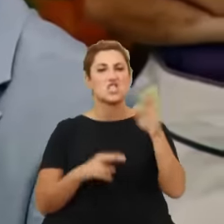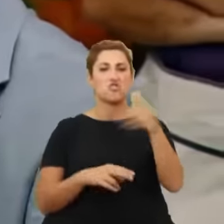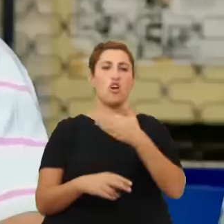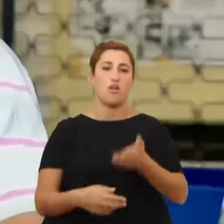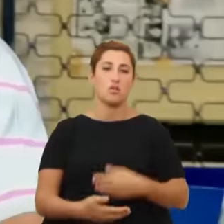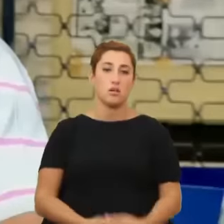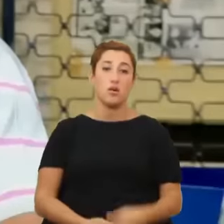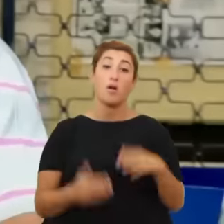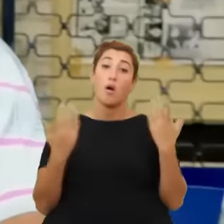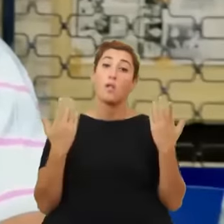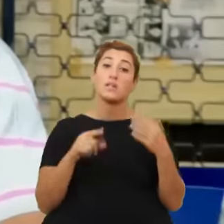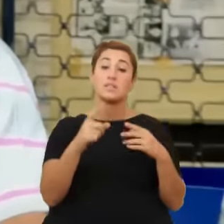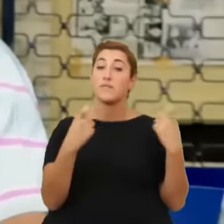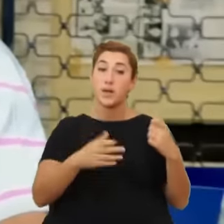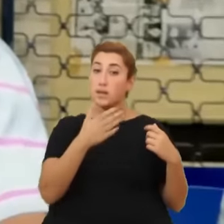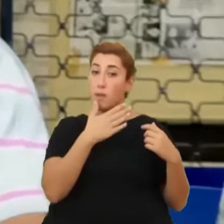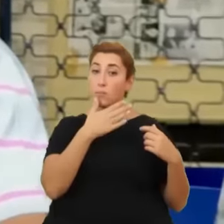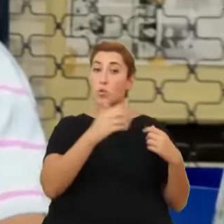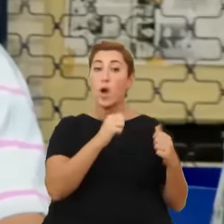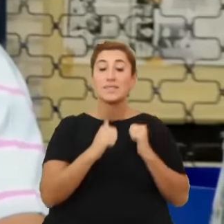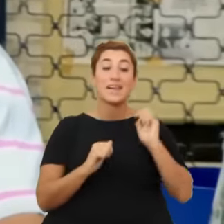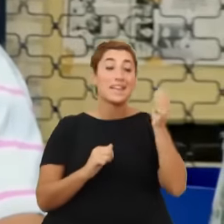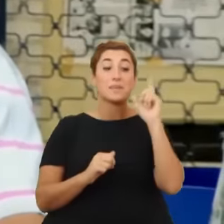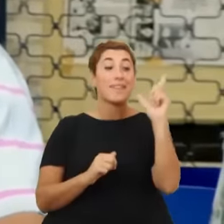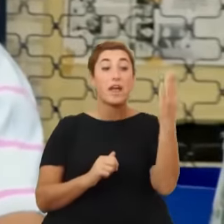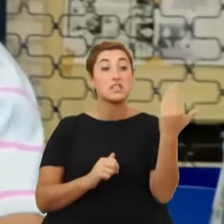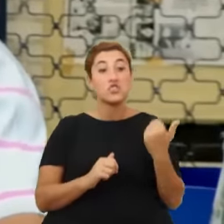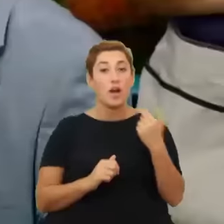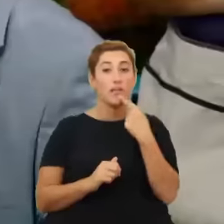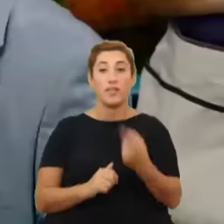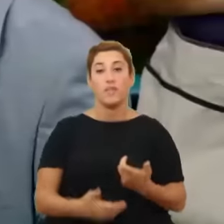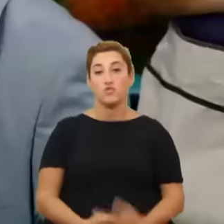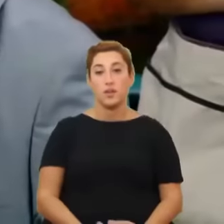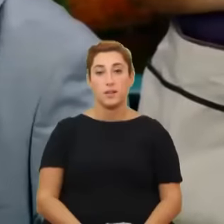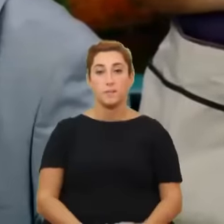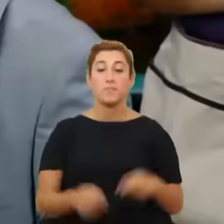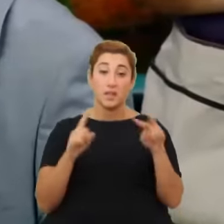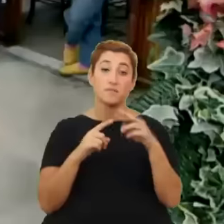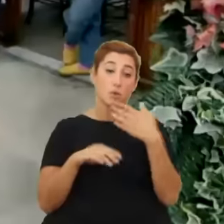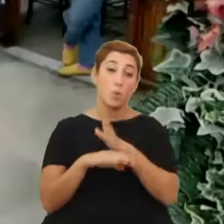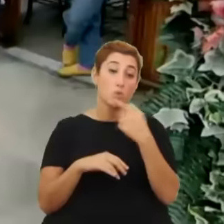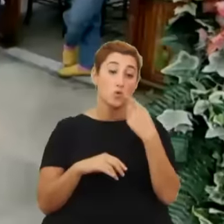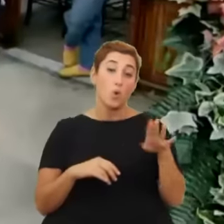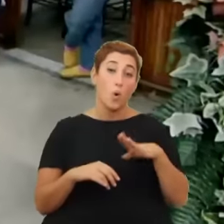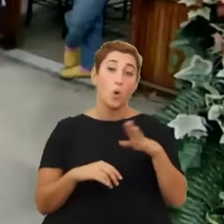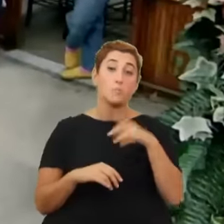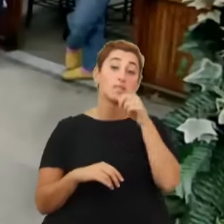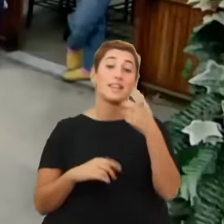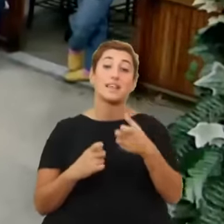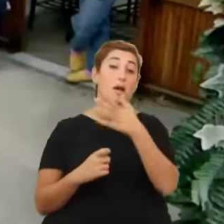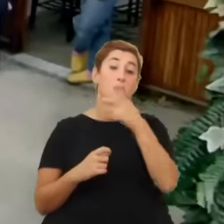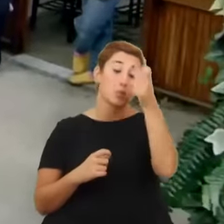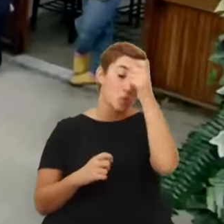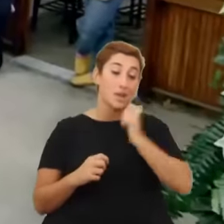çağırırlar kardeşim. Allah Allah. Sen nereden biliyorsun ordunun ne zaman askere ihtiyacı olduğunu ya? Nevzat doğru söylüyor oğlum. Yani sen ne bileceksin